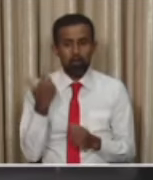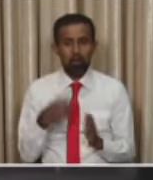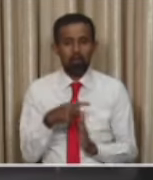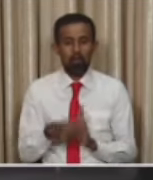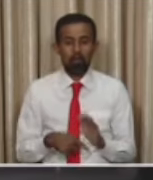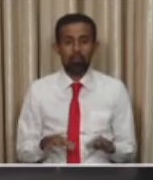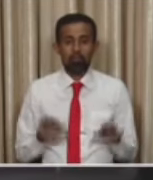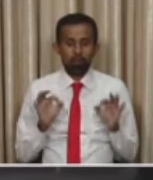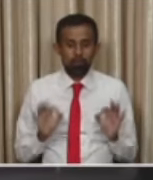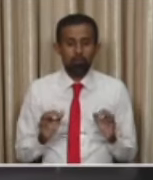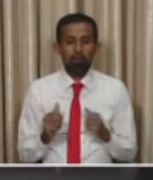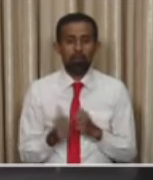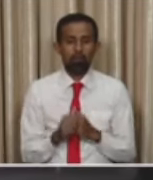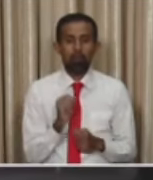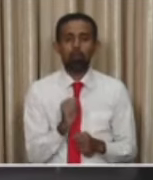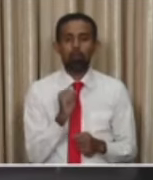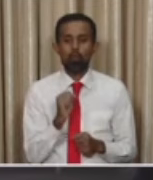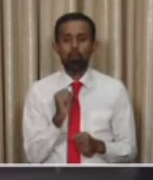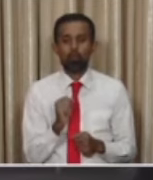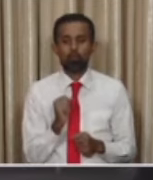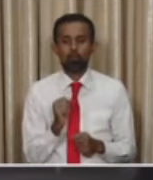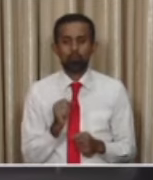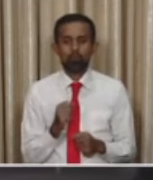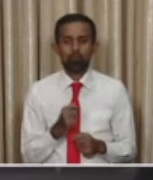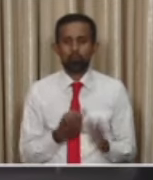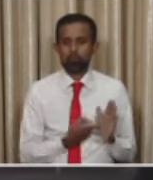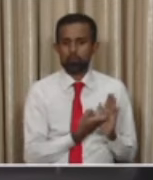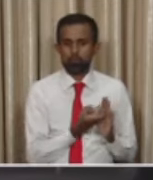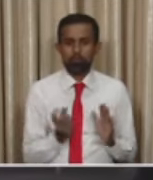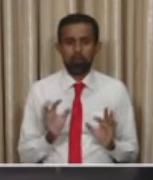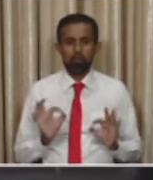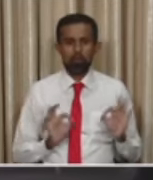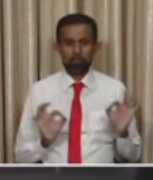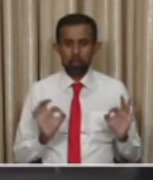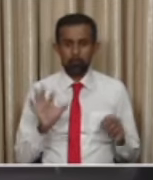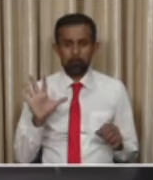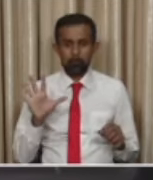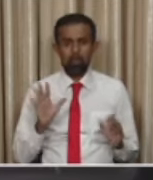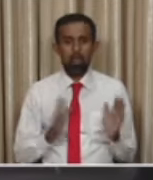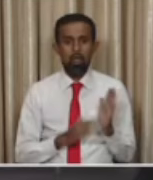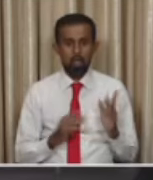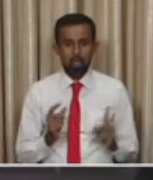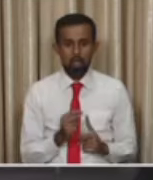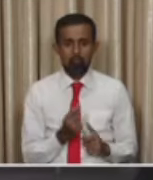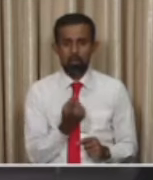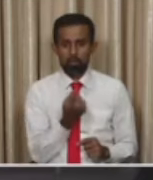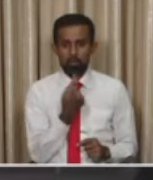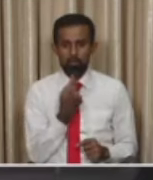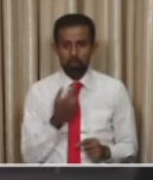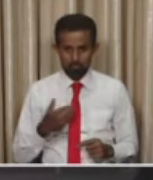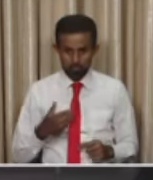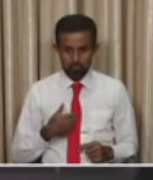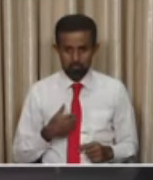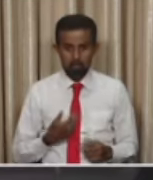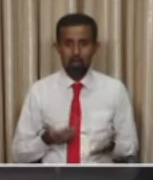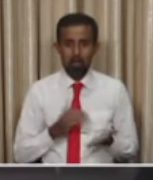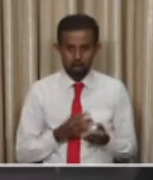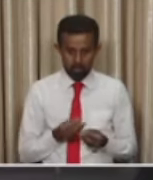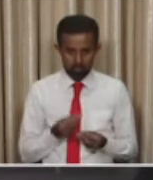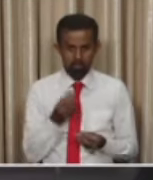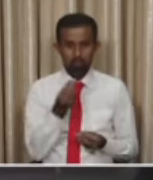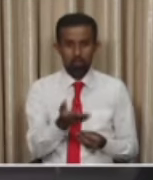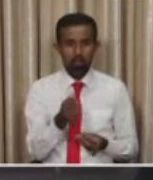පත් කරන්නේ කොහොමද එහෙමනම්? මේ අනීතිකව කපන 100ට 5 ඇමතිවරයාම කියනවනම් අපි ආපහු ලබා දෙනවා